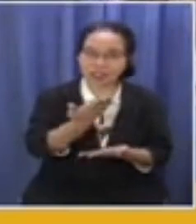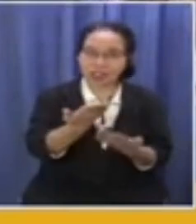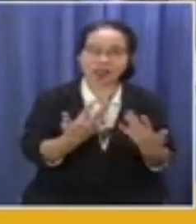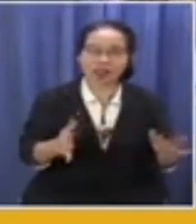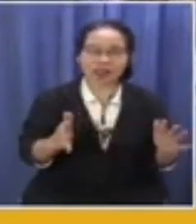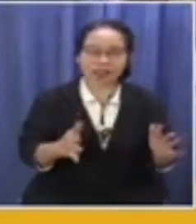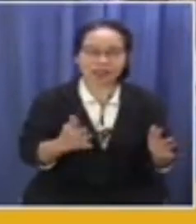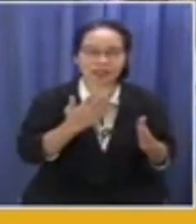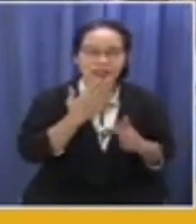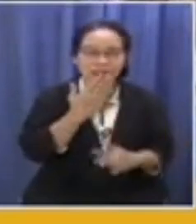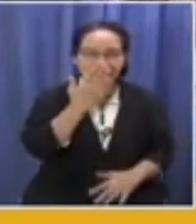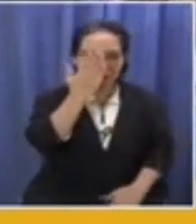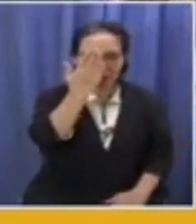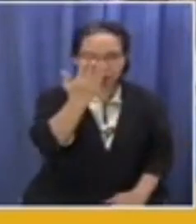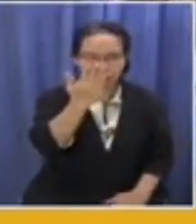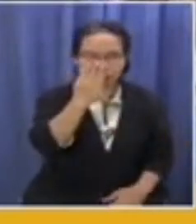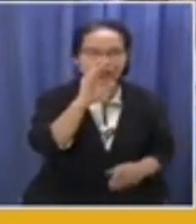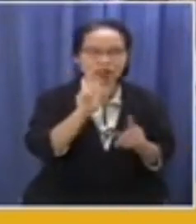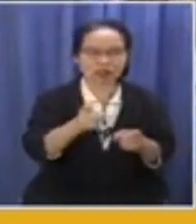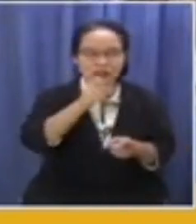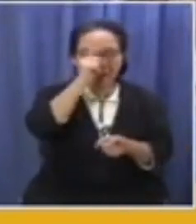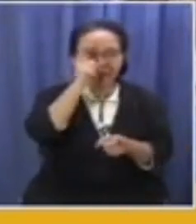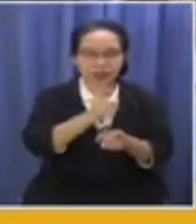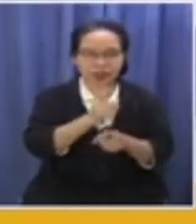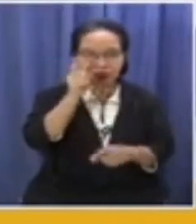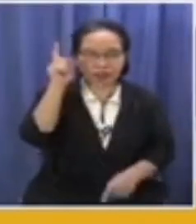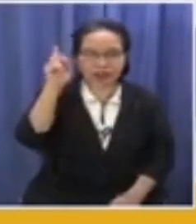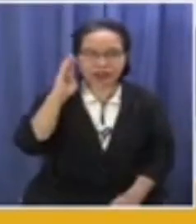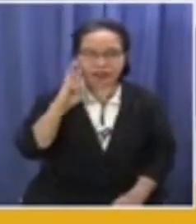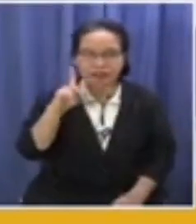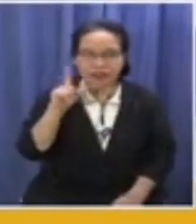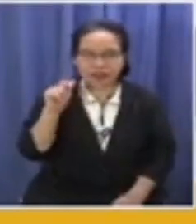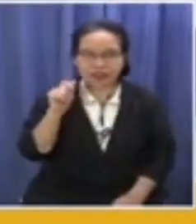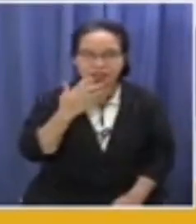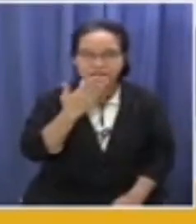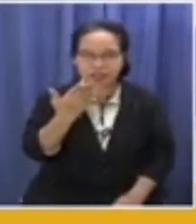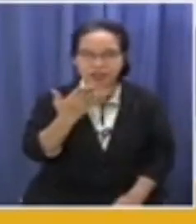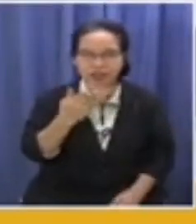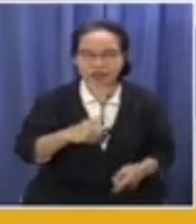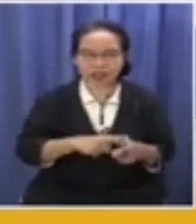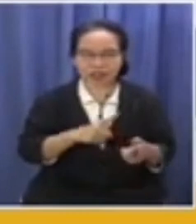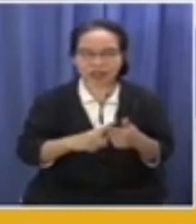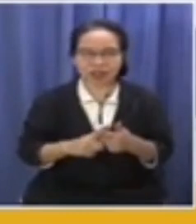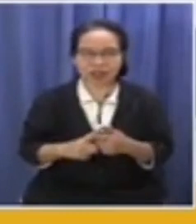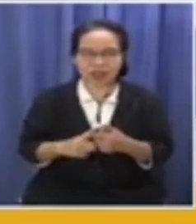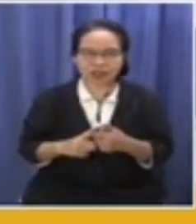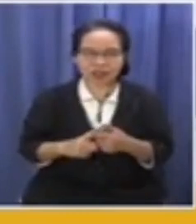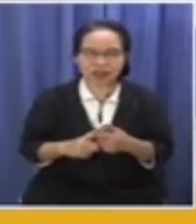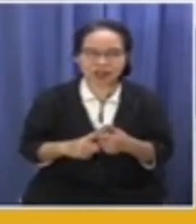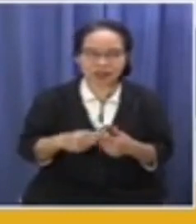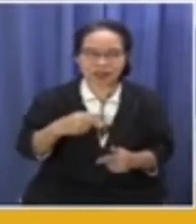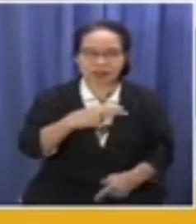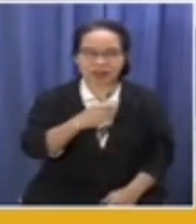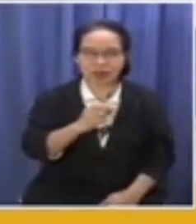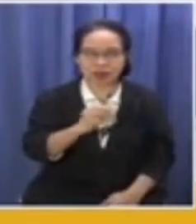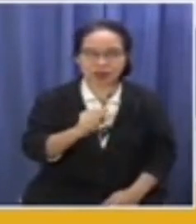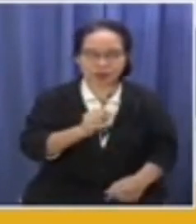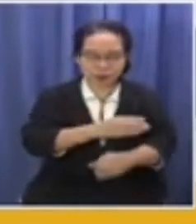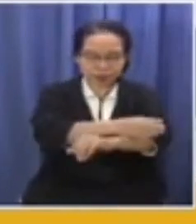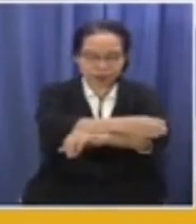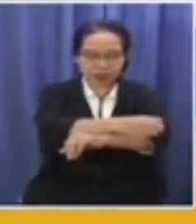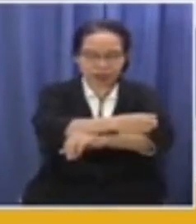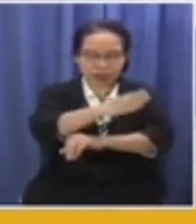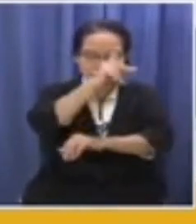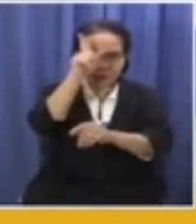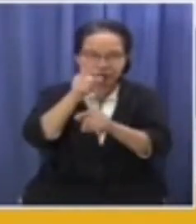roon Salamat sa iyong pagdalo kapatid na Villa Salamat po at ah punta naman tayo ng Hermosa Bataan